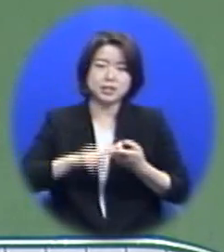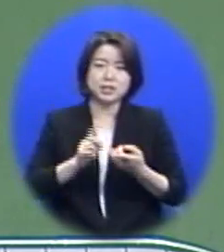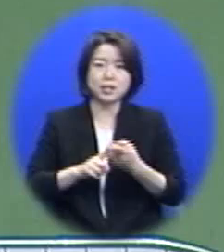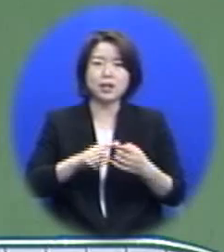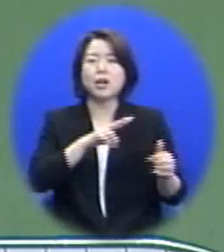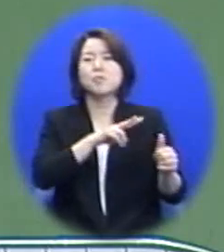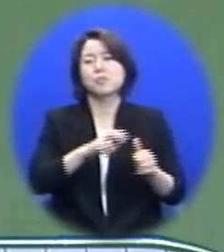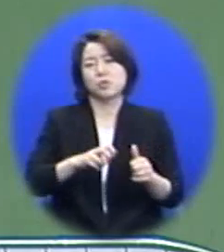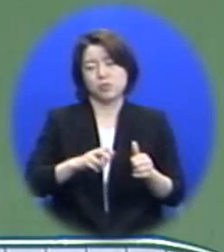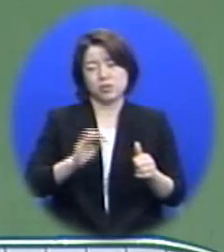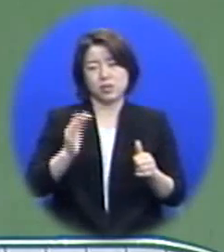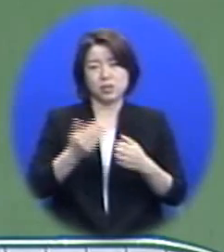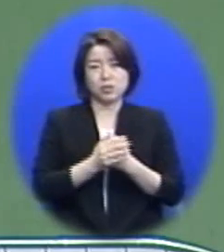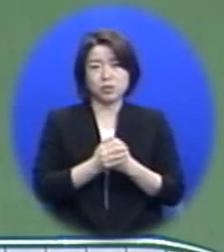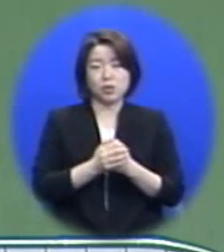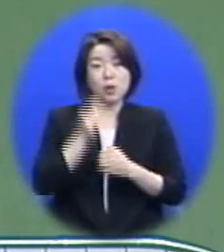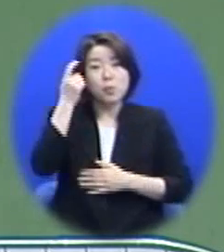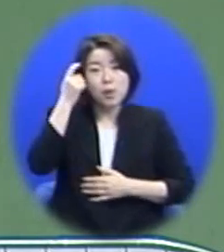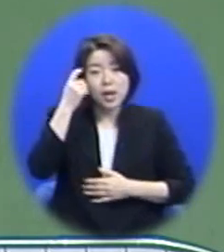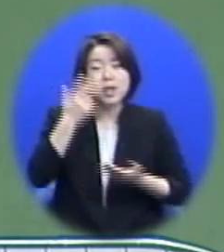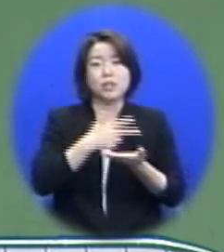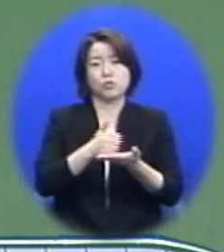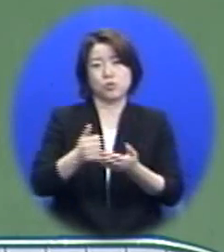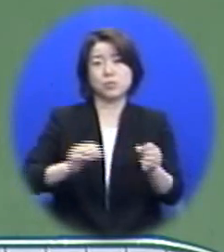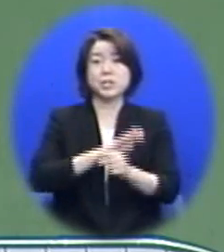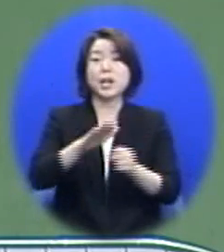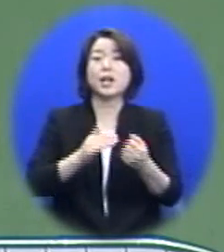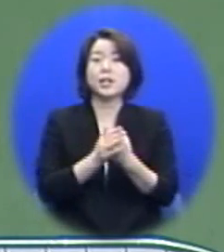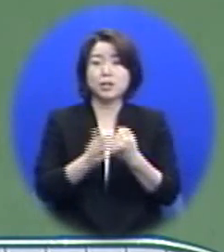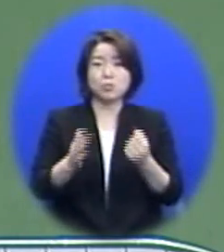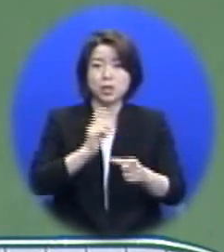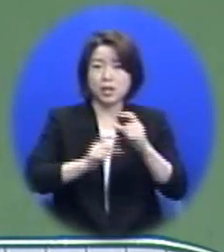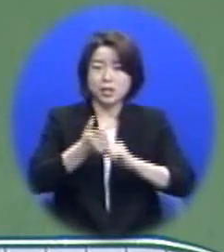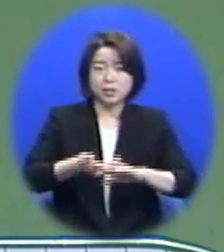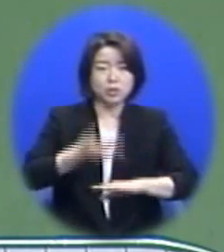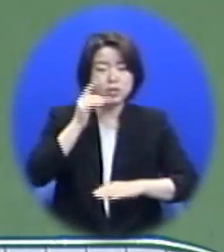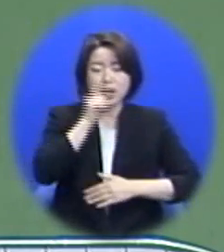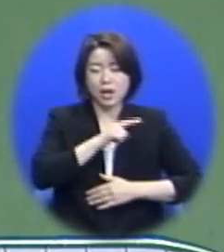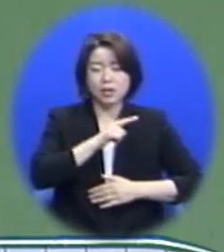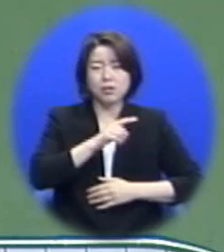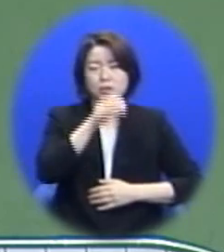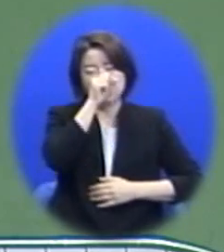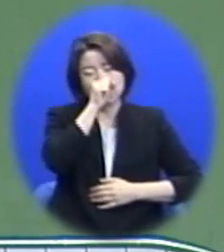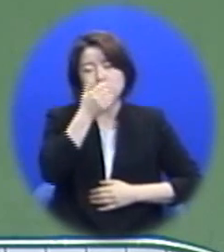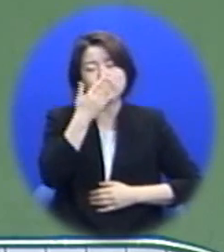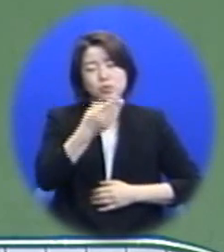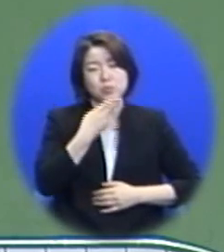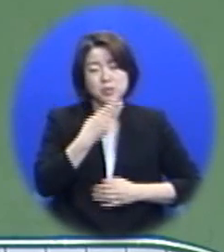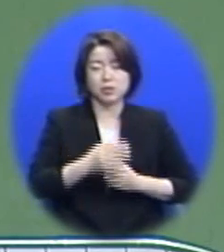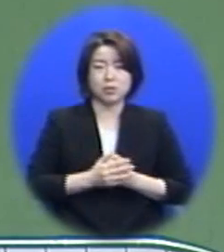시작했어 주님을 사랑하니까 더 이상 악한 것을 좋아할 수가 없었어